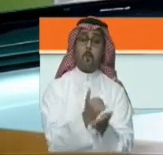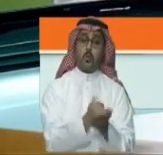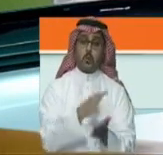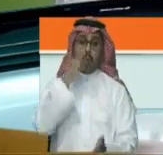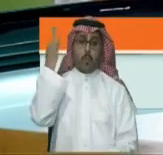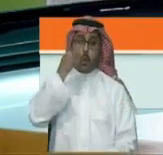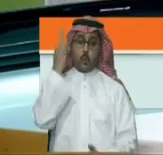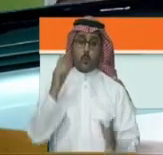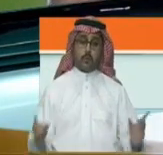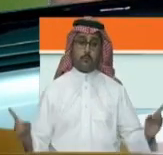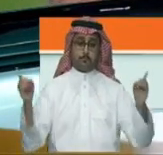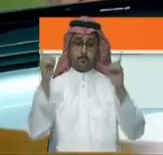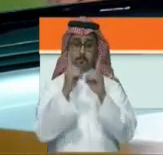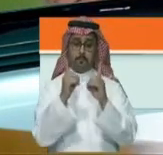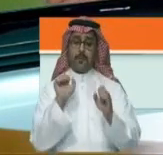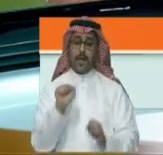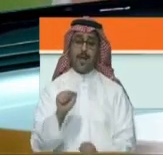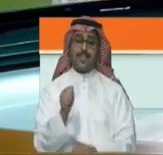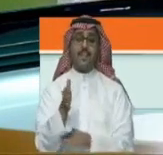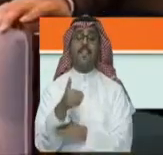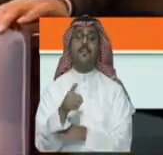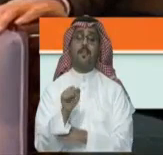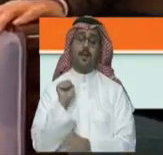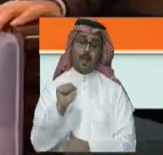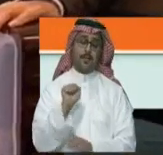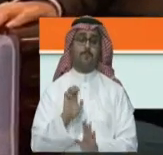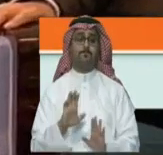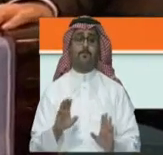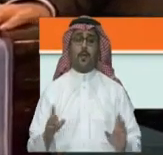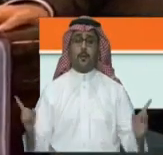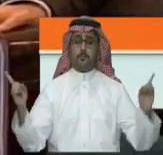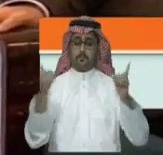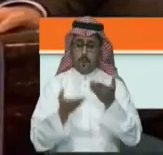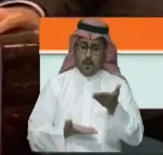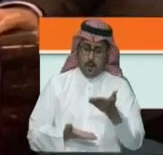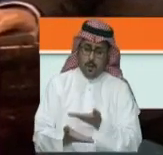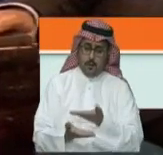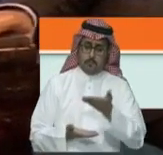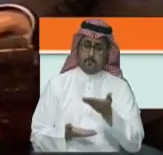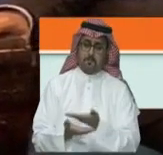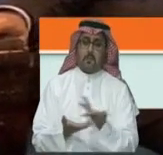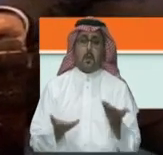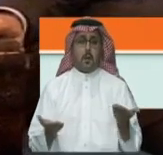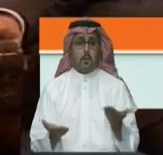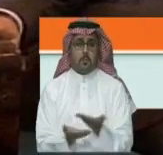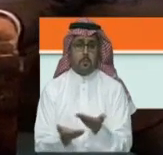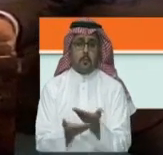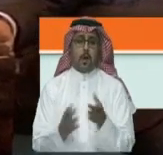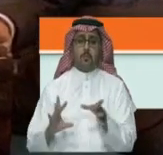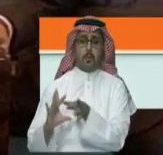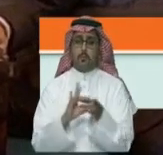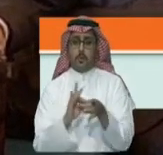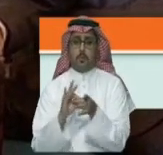التونسية الشقيقة لدى الأمم المتحدة السفير منصف البعتي. وجرى خلال اللقاء بحث الموضوعات ذات الاهتمام المشترك